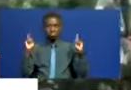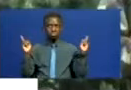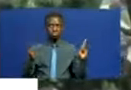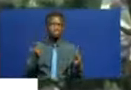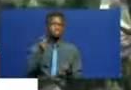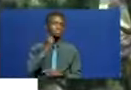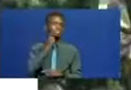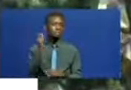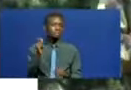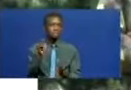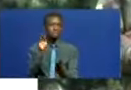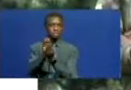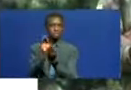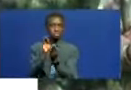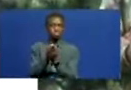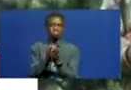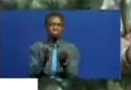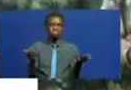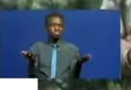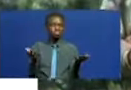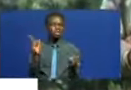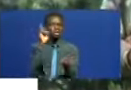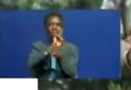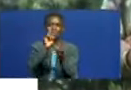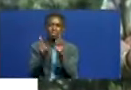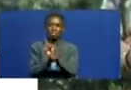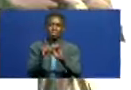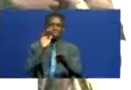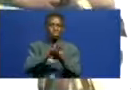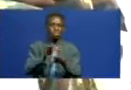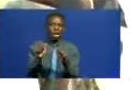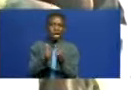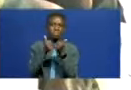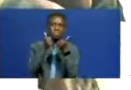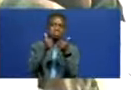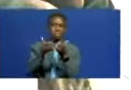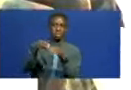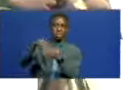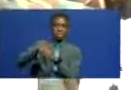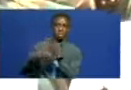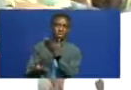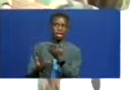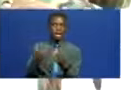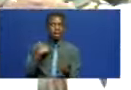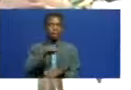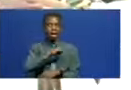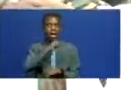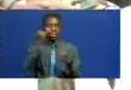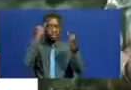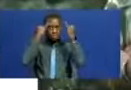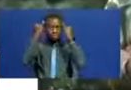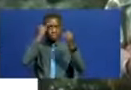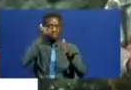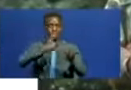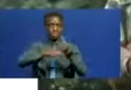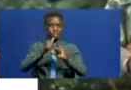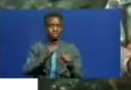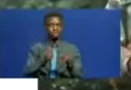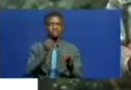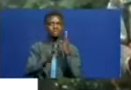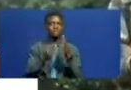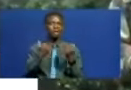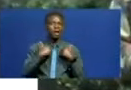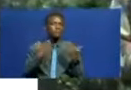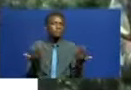beekeeping. Mambo mengine mazuri ambayo yanafanyika kule. Na pia kuna hii recreation activities, unapata hata mkiwa na ruhusa.